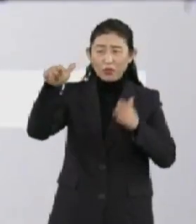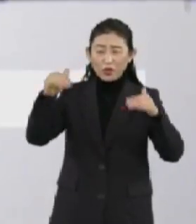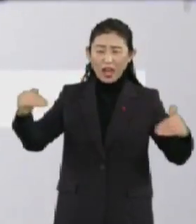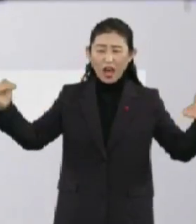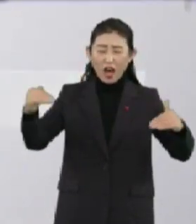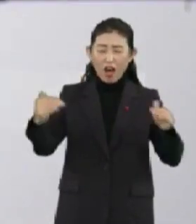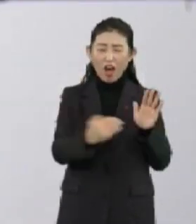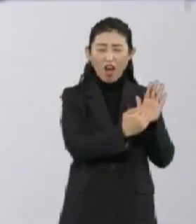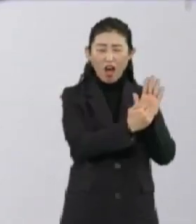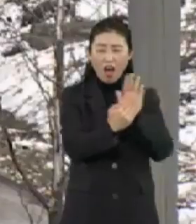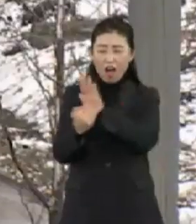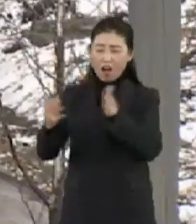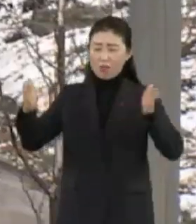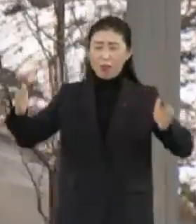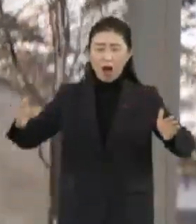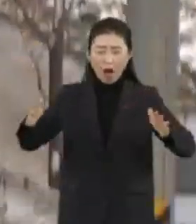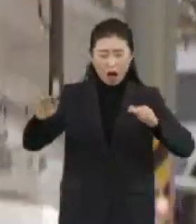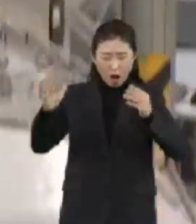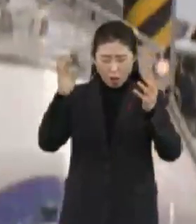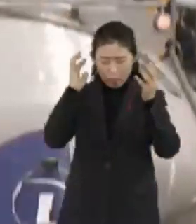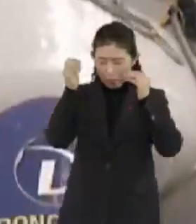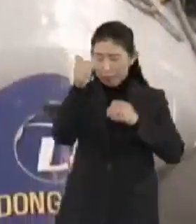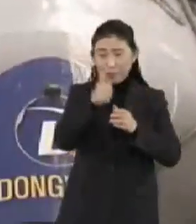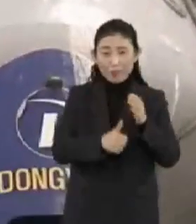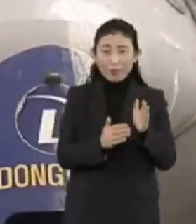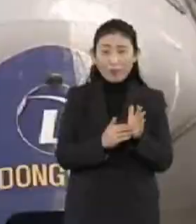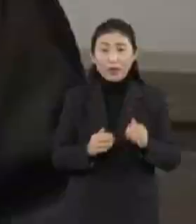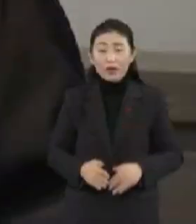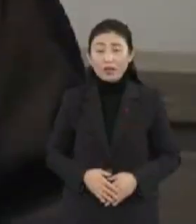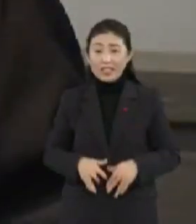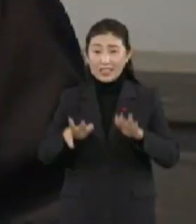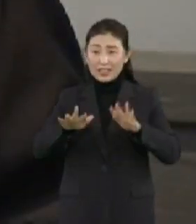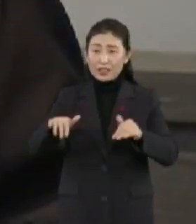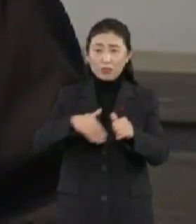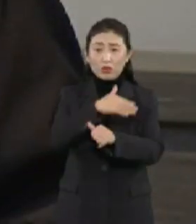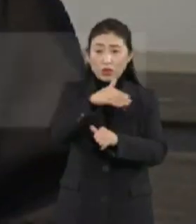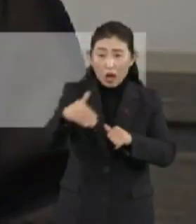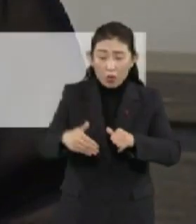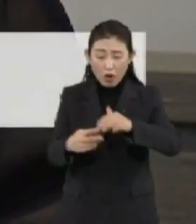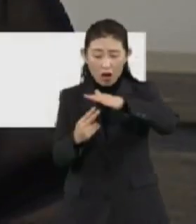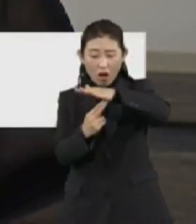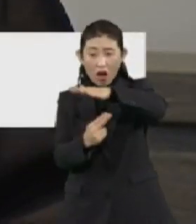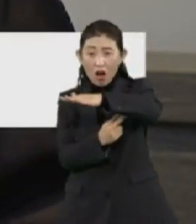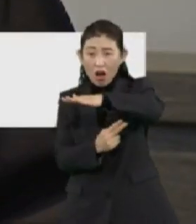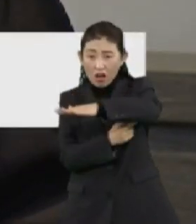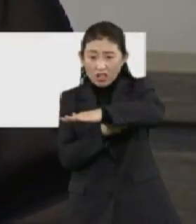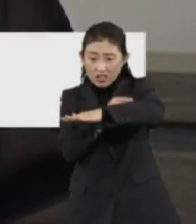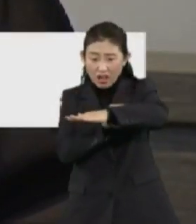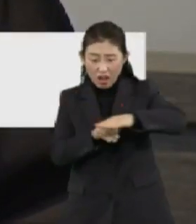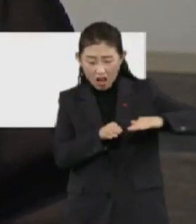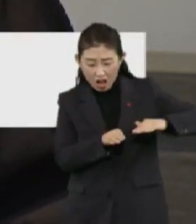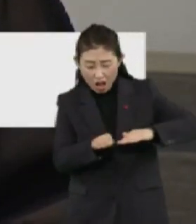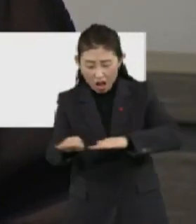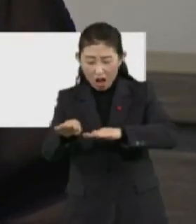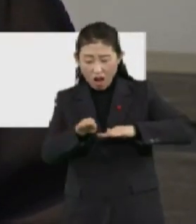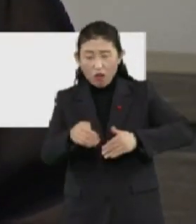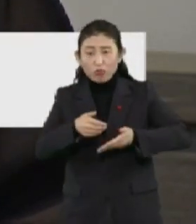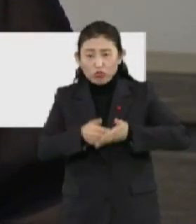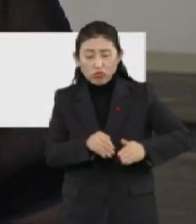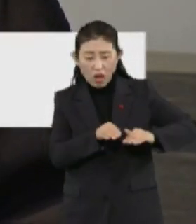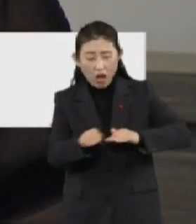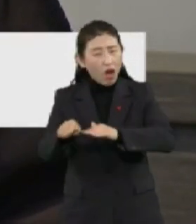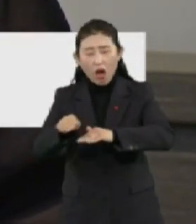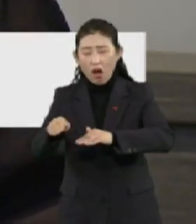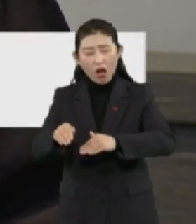차량이 통제돼 대혼란이 빚어졌습니다. 현재 상태에서 차량의 그 하중을